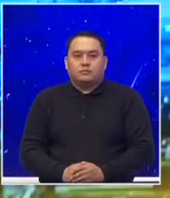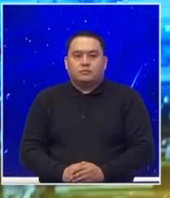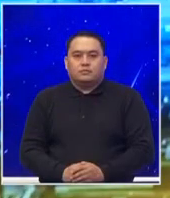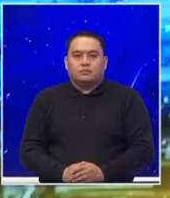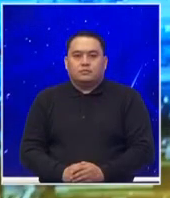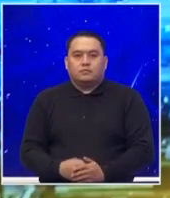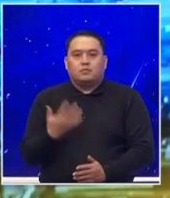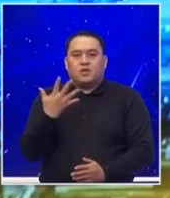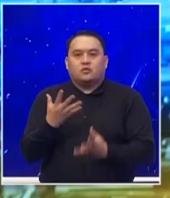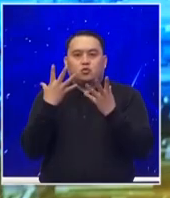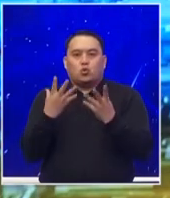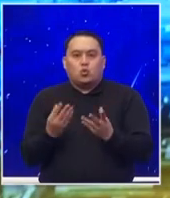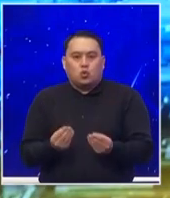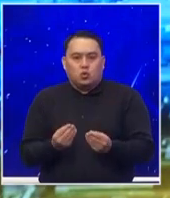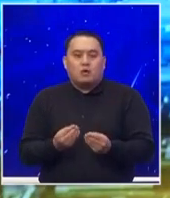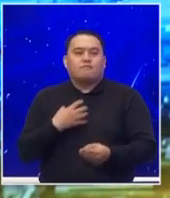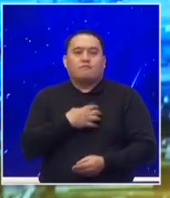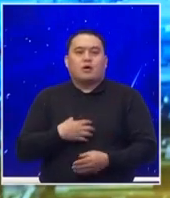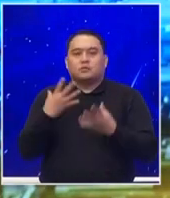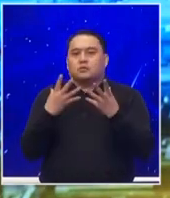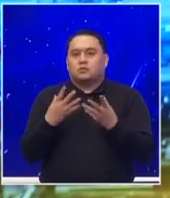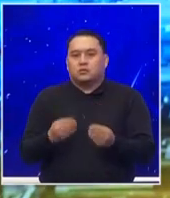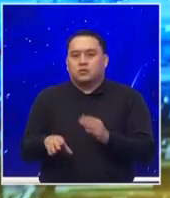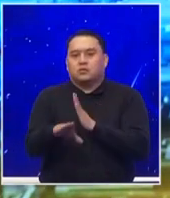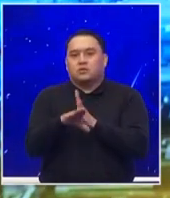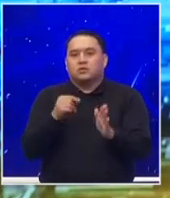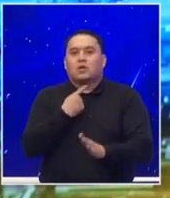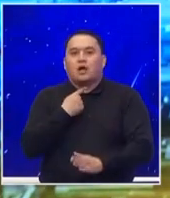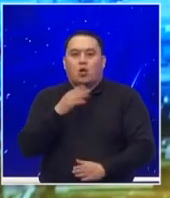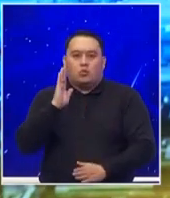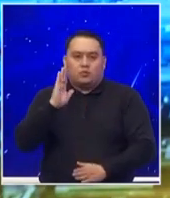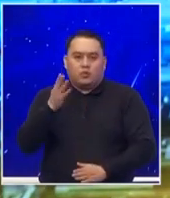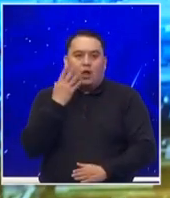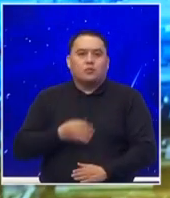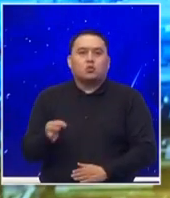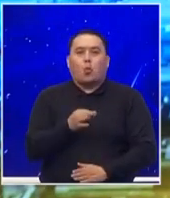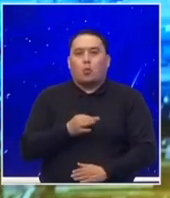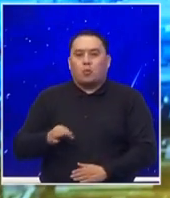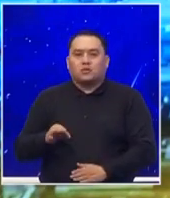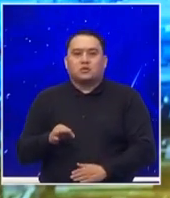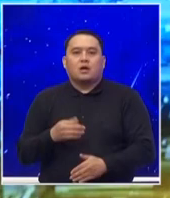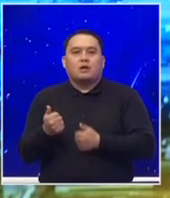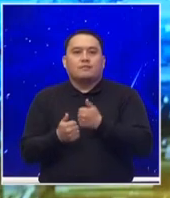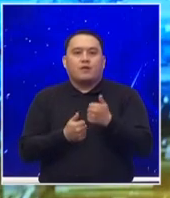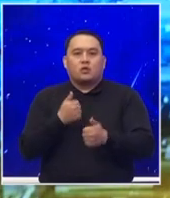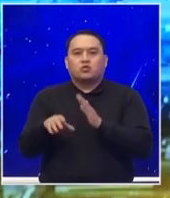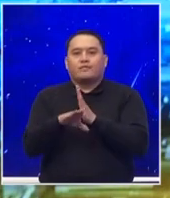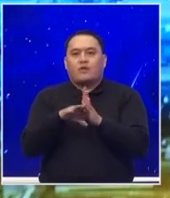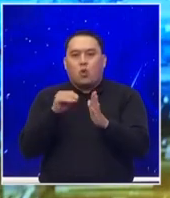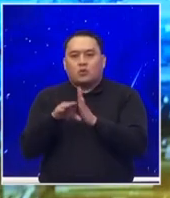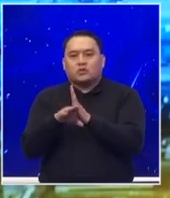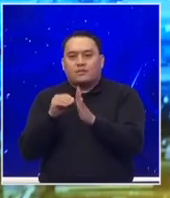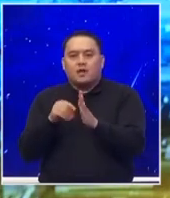Тұптура 5 күннен кейін елімізді үшін аса маңызды күн сайлау өтеді. Алматы облысы бұл саяси науқанға сақадай сай, қазір жалпы